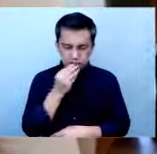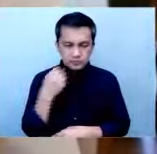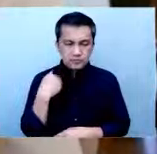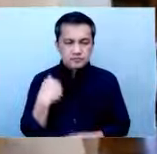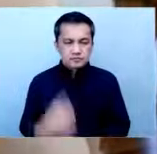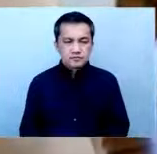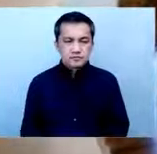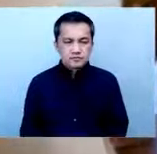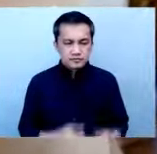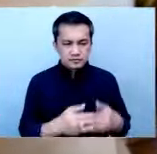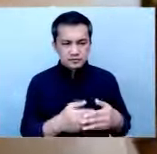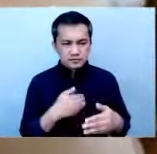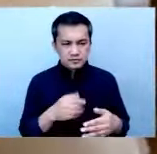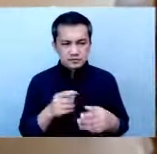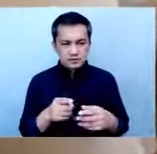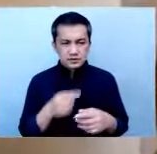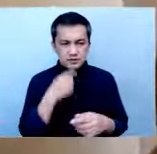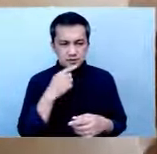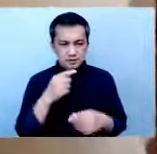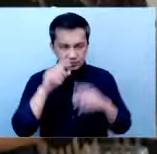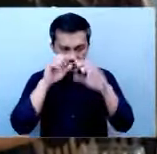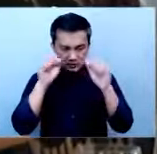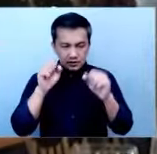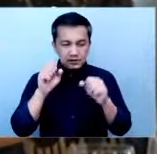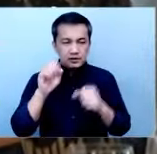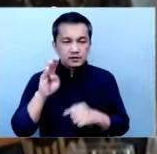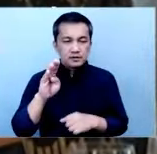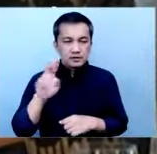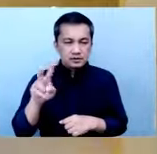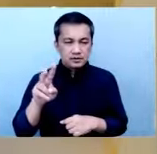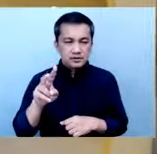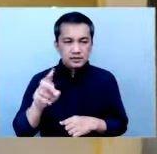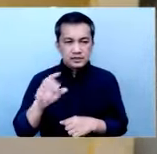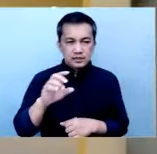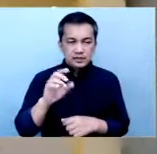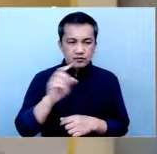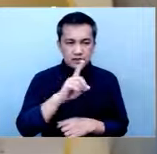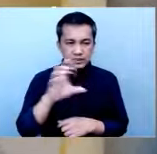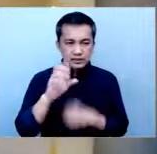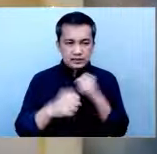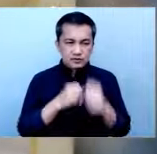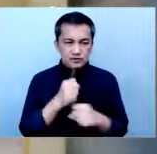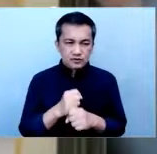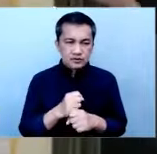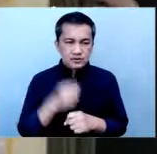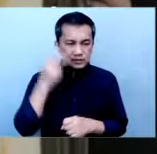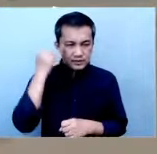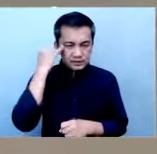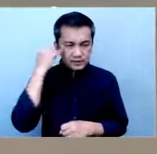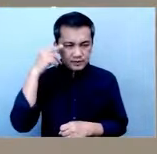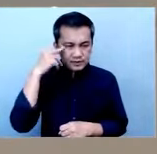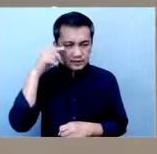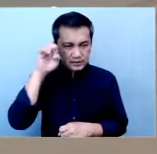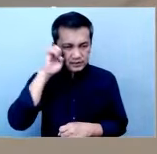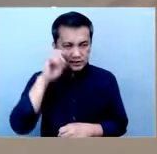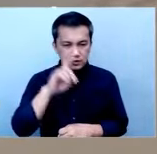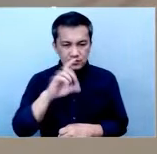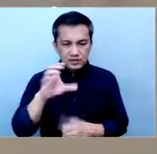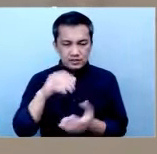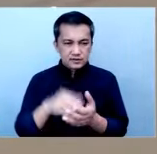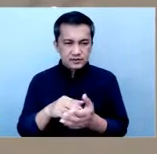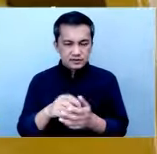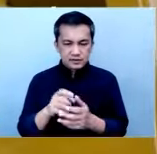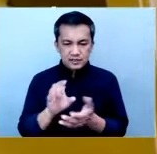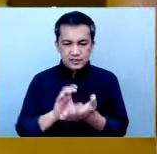Bago yan, kinilala ni Pangulong Marcos sa palasyo ang pagiging centenarian ni Enrile. Nakatanggap siya ng 100,000 pesos bilang